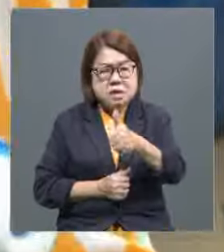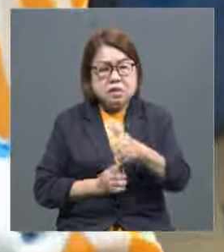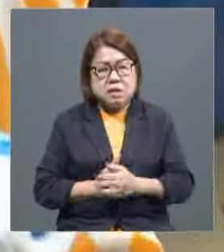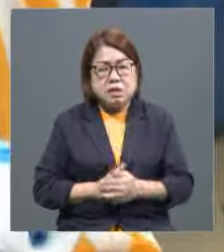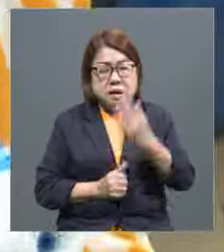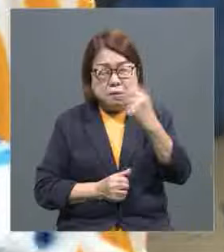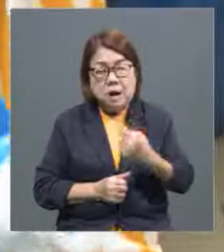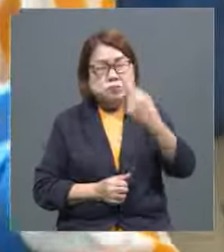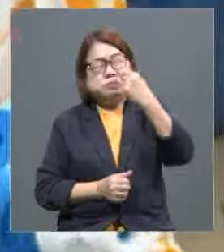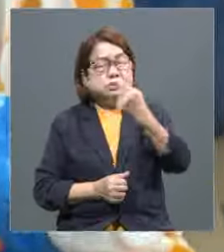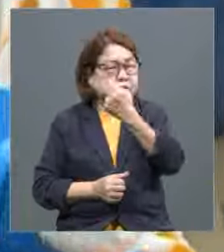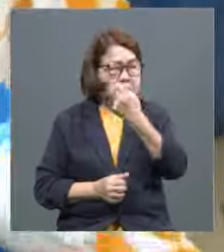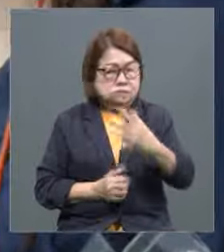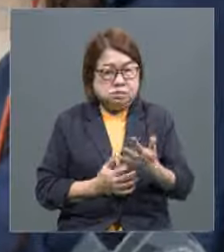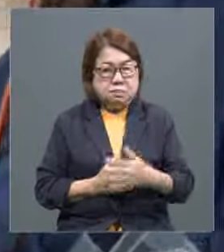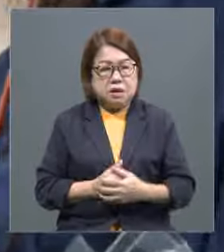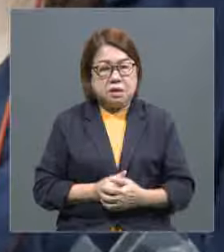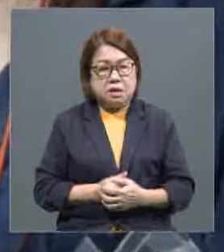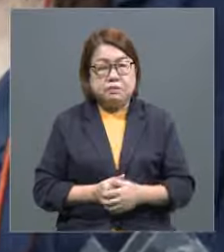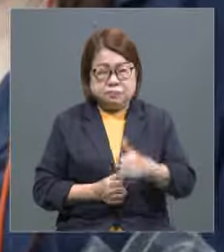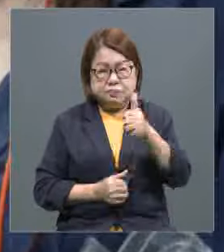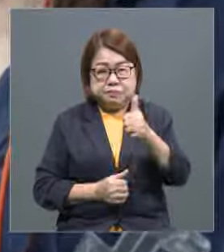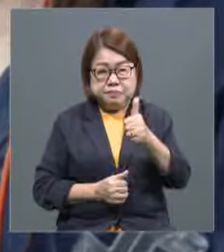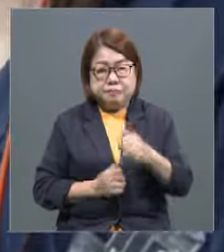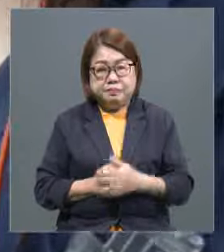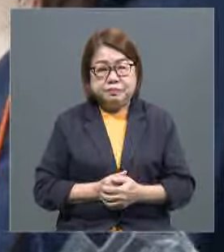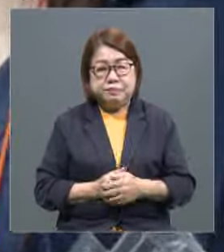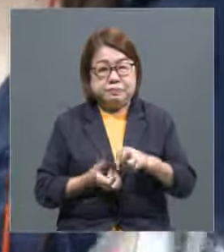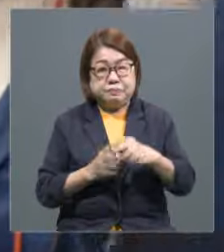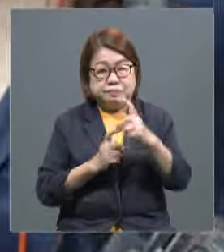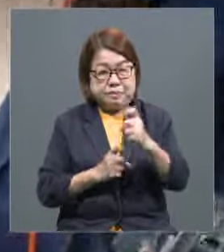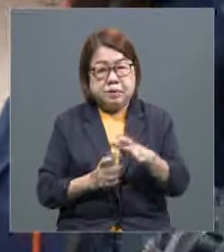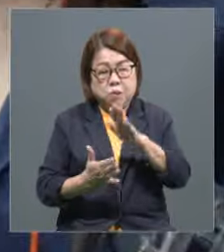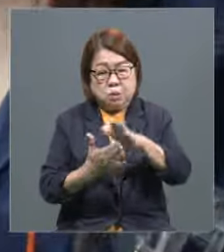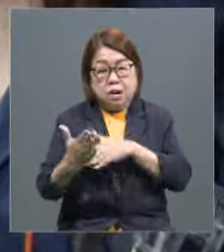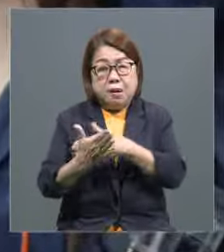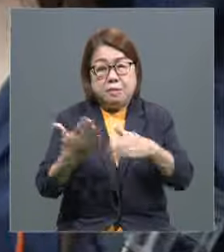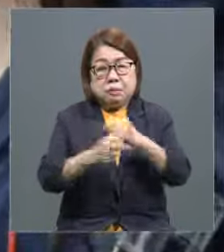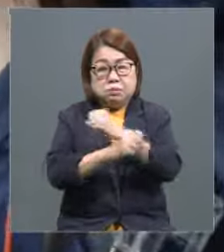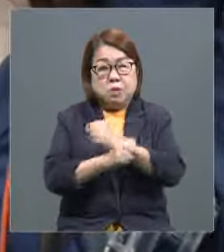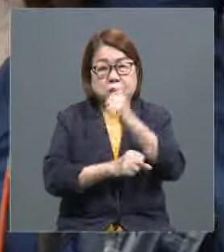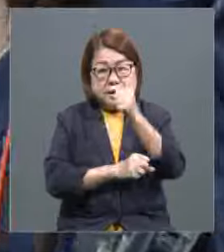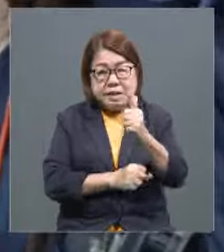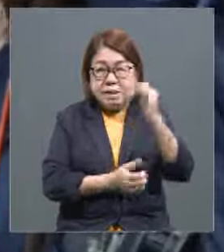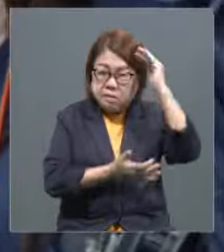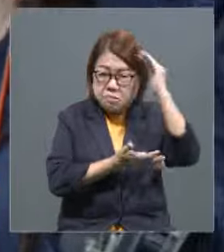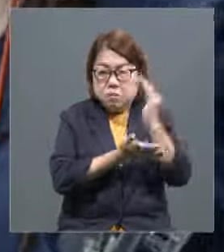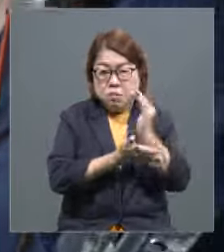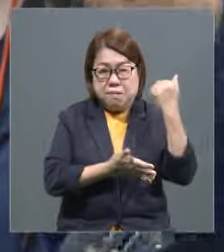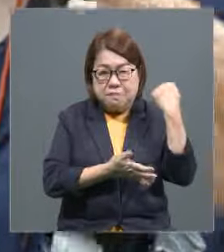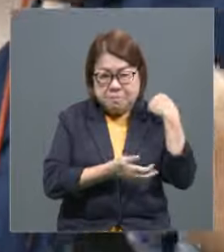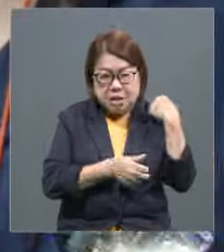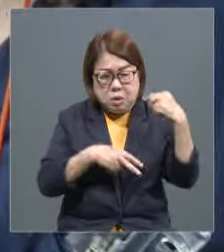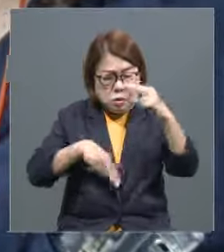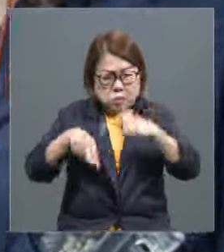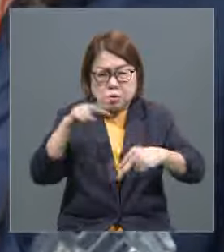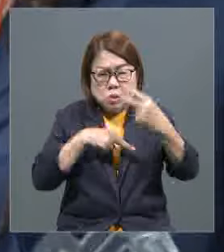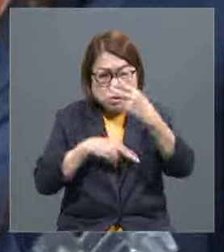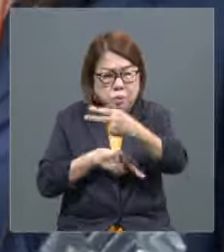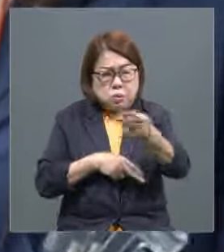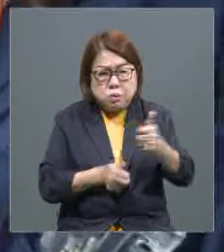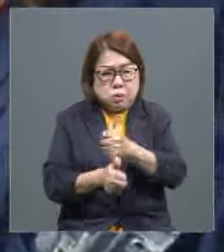เข้าตาไม่อะไรด้วย มันปลอดภัยค่ะแบบว่ามาตรการเขาค่อนข้างดีแล้วก็มีตำรวจมีหลายๆอย่างครอบคลุมที่แบบว่าป้องกันแบบความปล